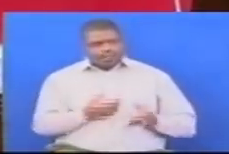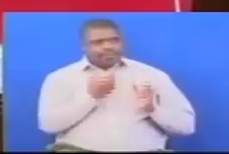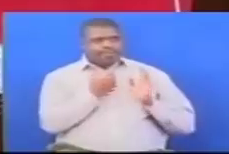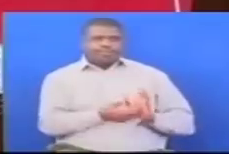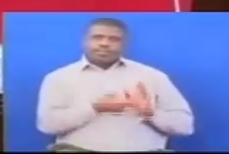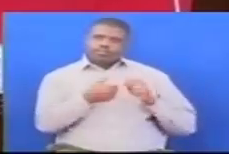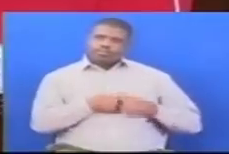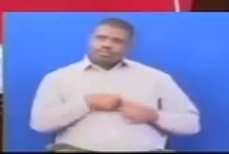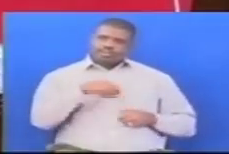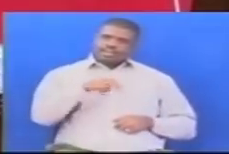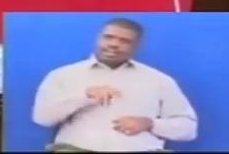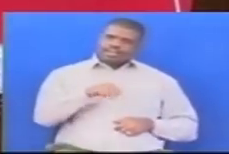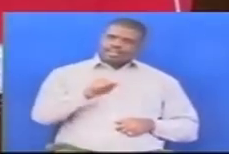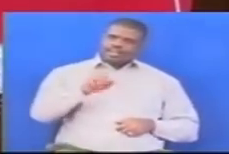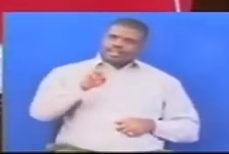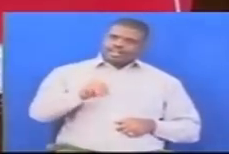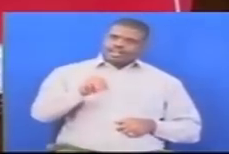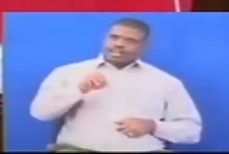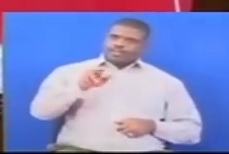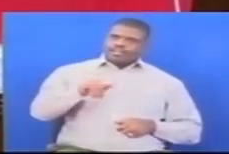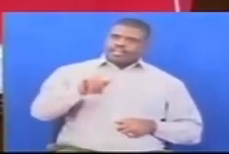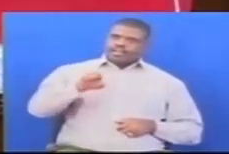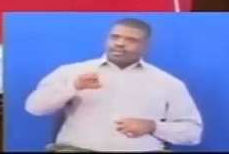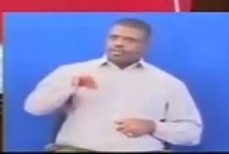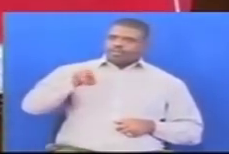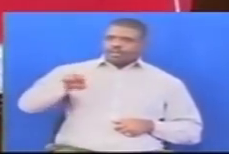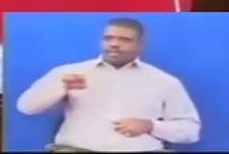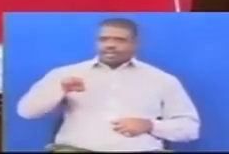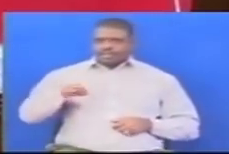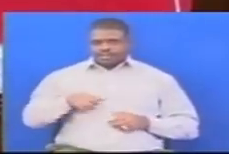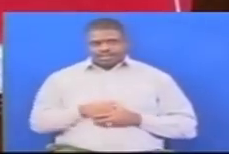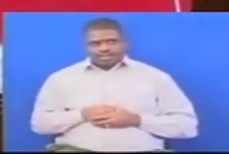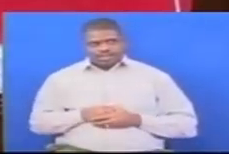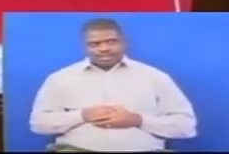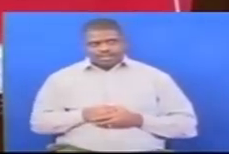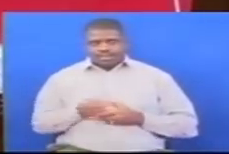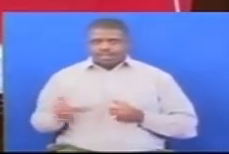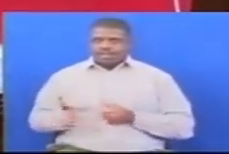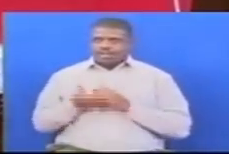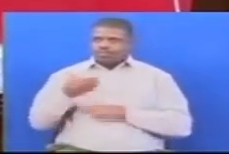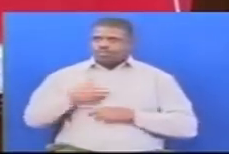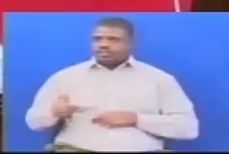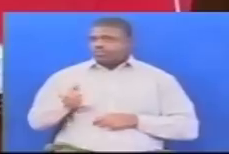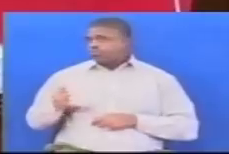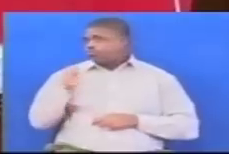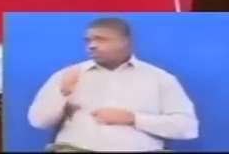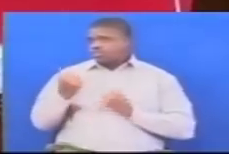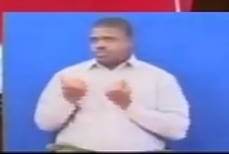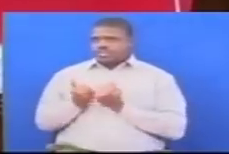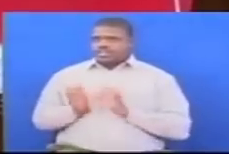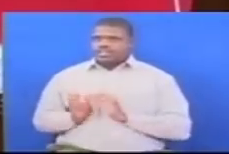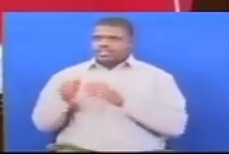najua na Manyere. Uende na Manyere, wewe mwenyewe unafahamu mheshimiwa waziri. Juzi uliunda tume.